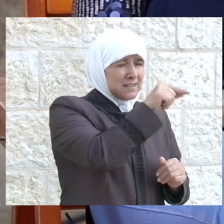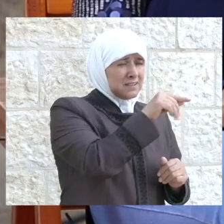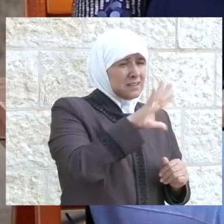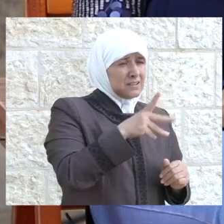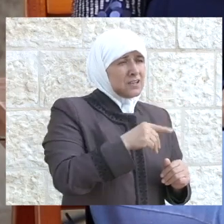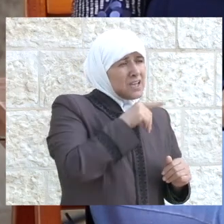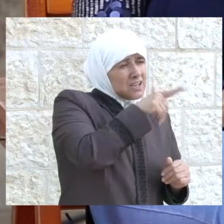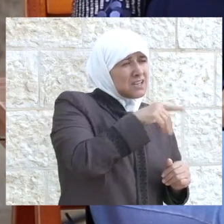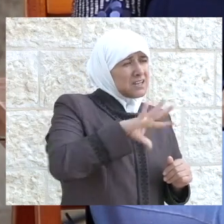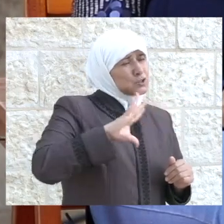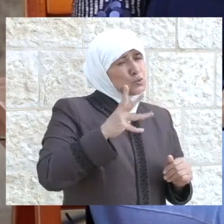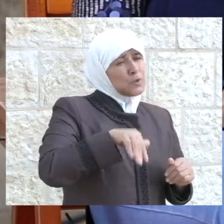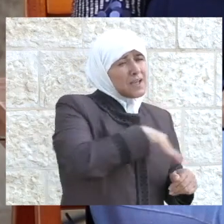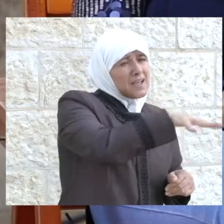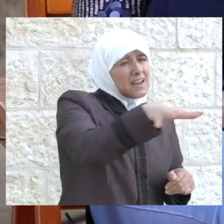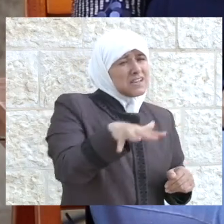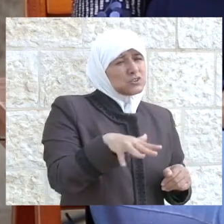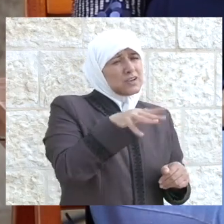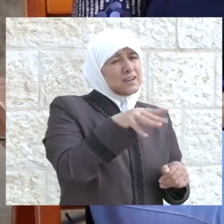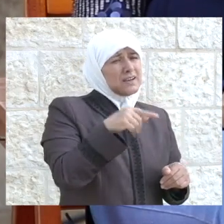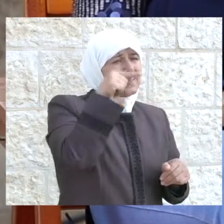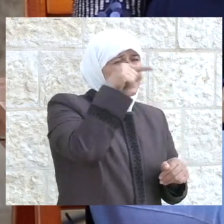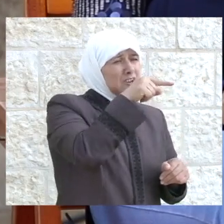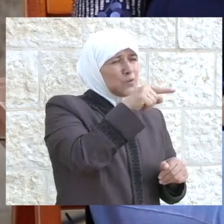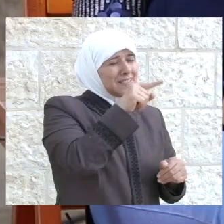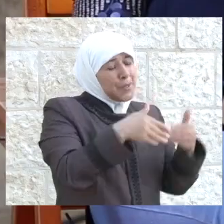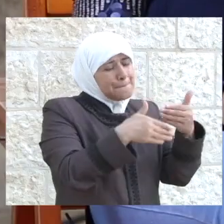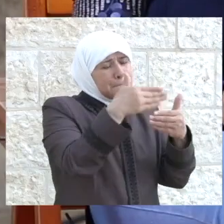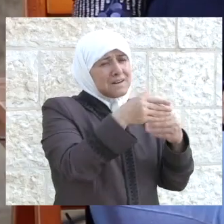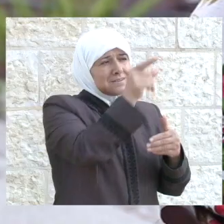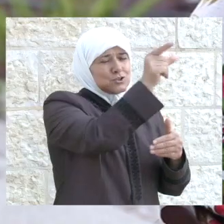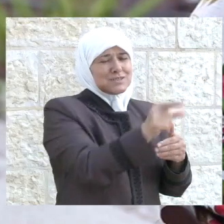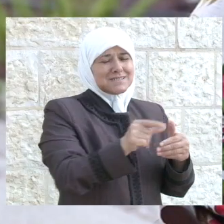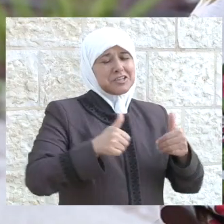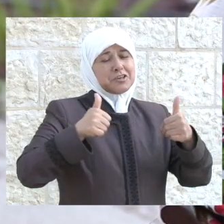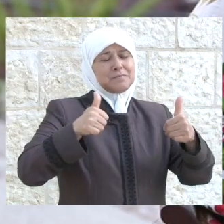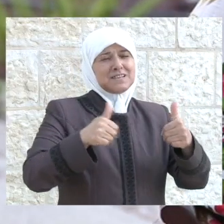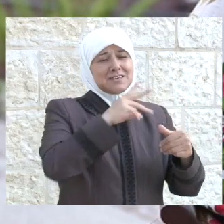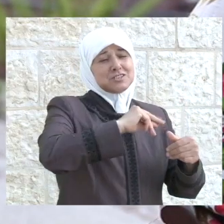أكثر المواقف اللي خلتك بهاي الشخصية اليوم.